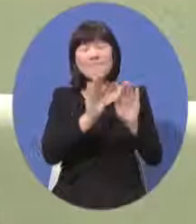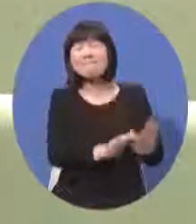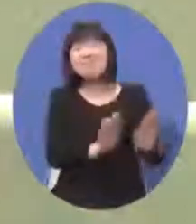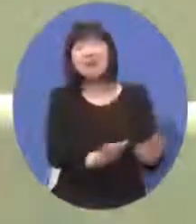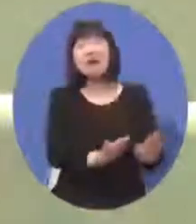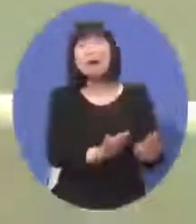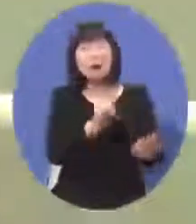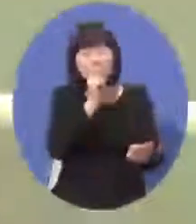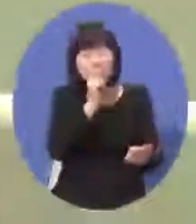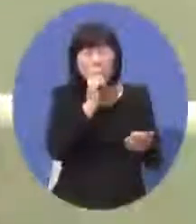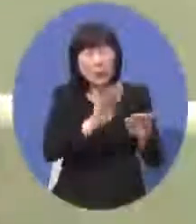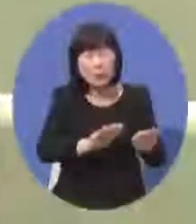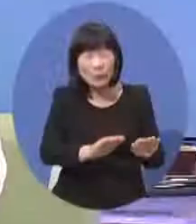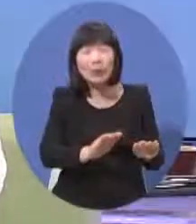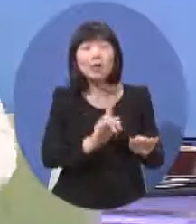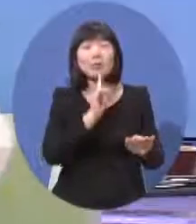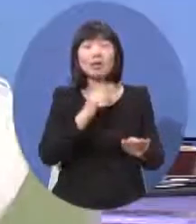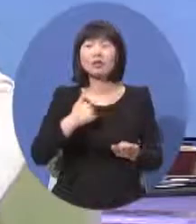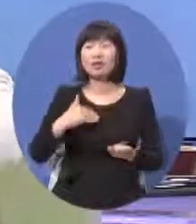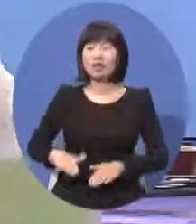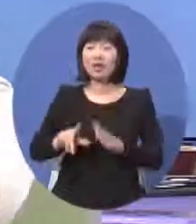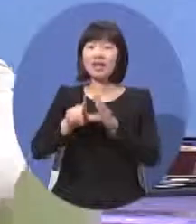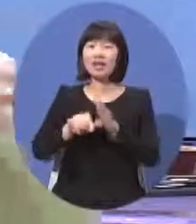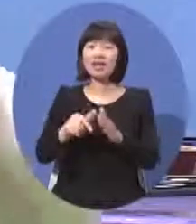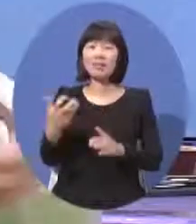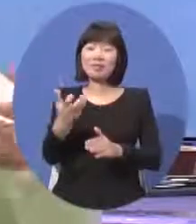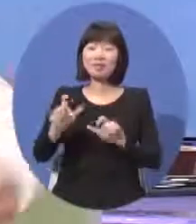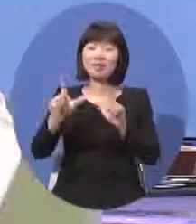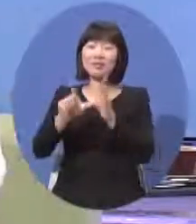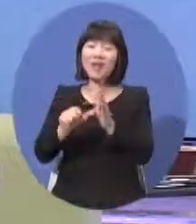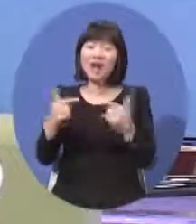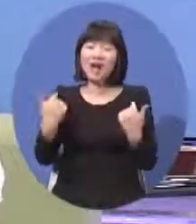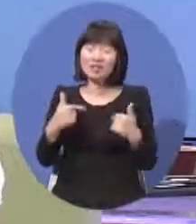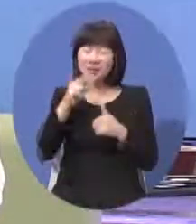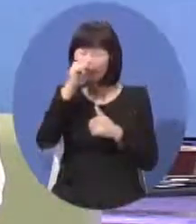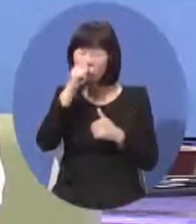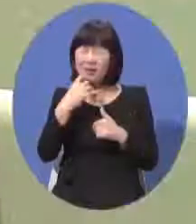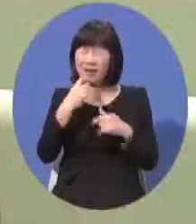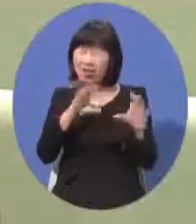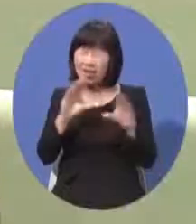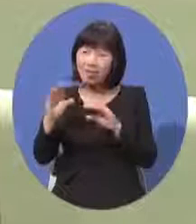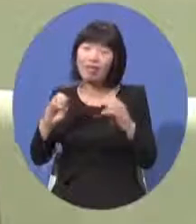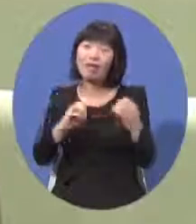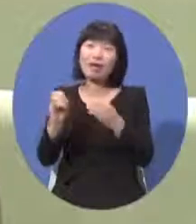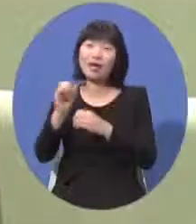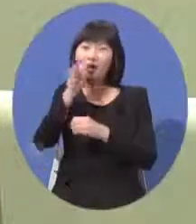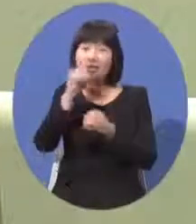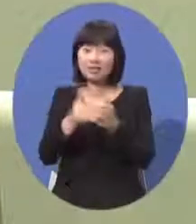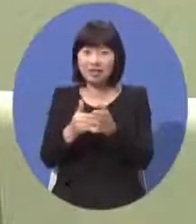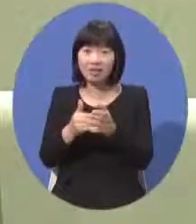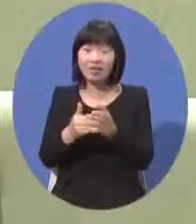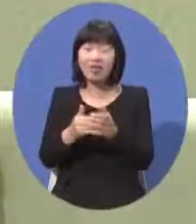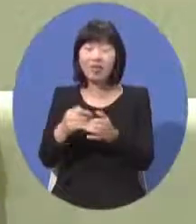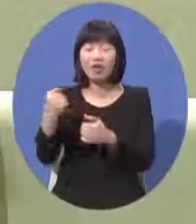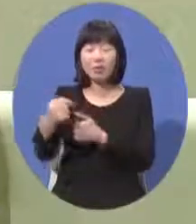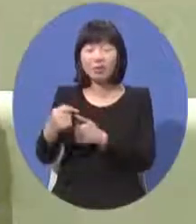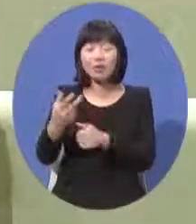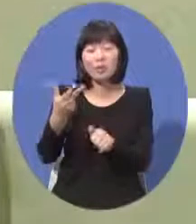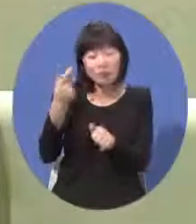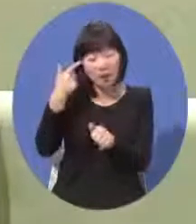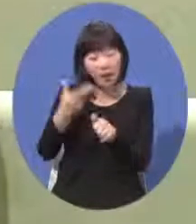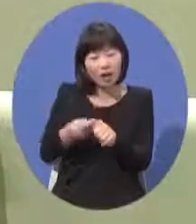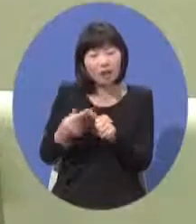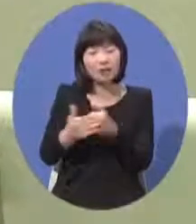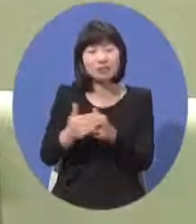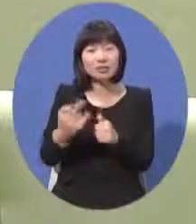저희 땐 더 심했죠. 80년도에는 그렇죠. 정말 좋은 얘기만 하고 항상 집이. 예. 예. 그래서 우리도 그렇게 교육을 받았기 때문에 은연중에 우리도